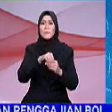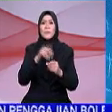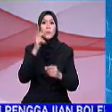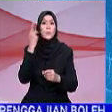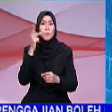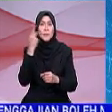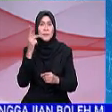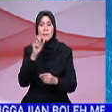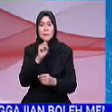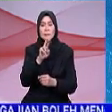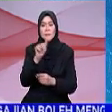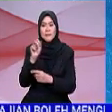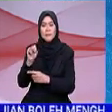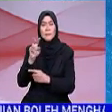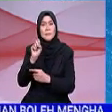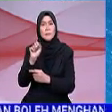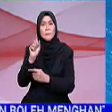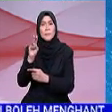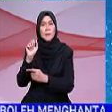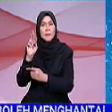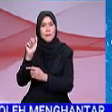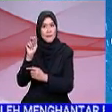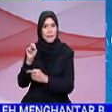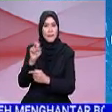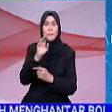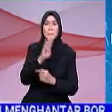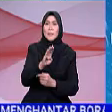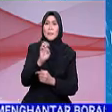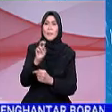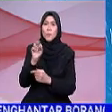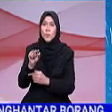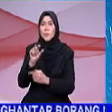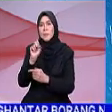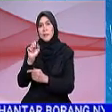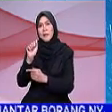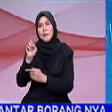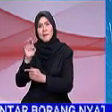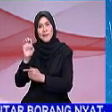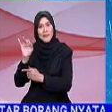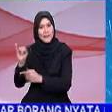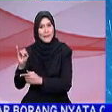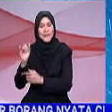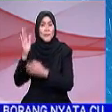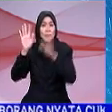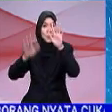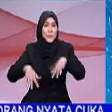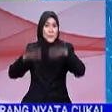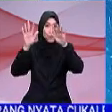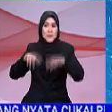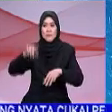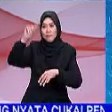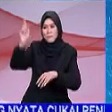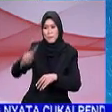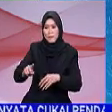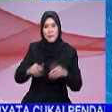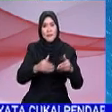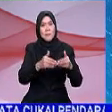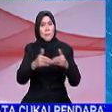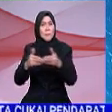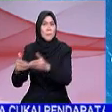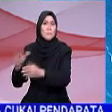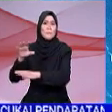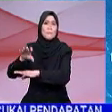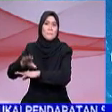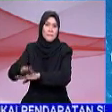Kuching, Serian, Samarahan, Betung, Sarike, kita jangkakan hujan besok petang sedang berlaku dan akan berlanjutan sehingga ke